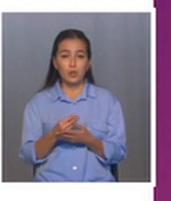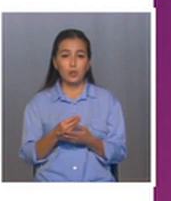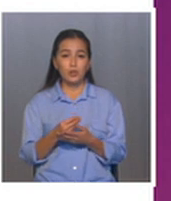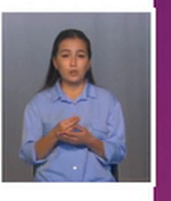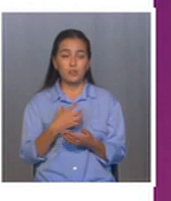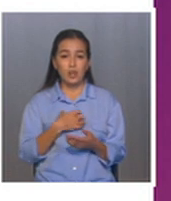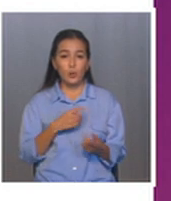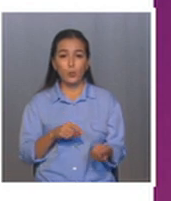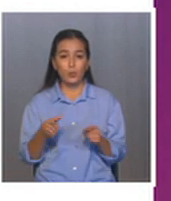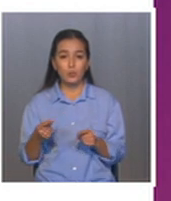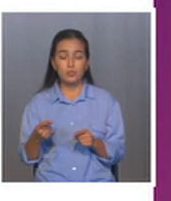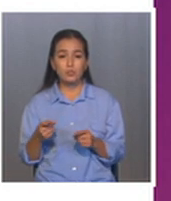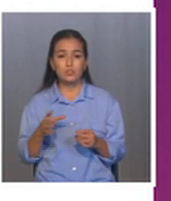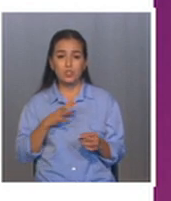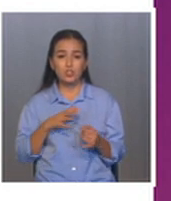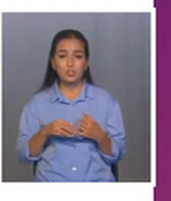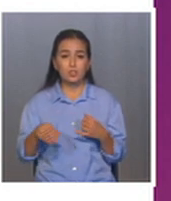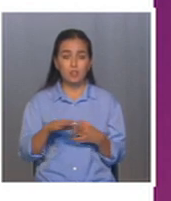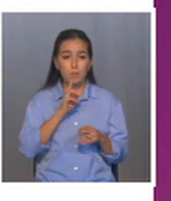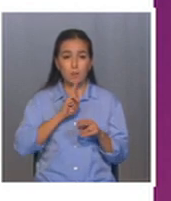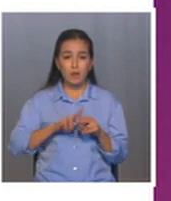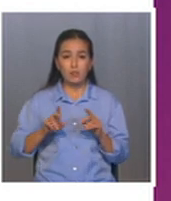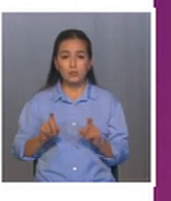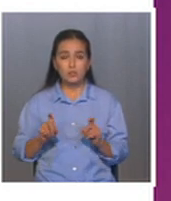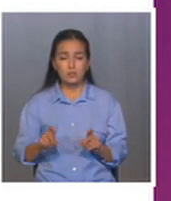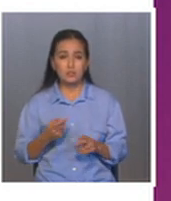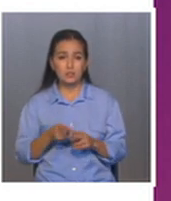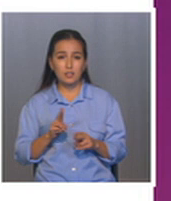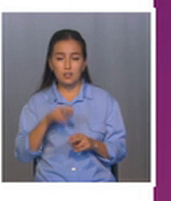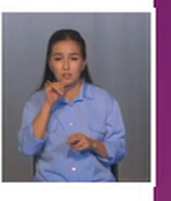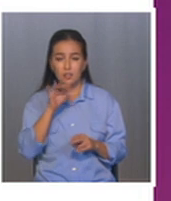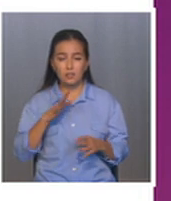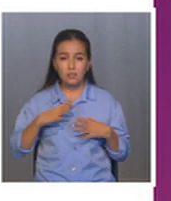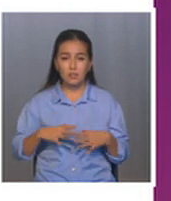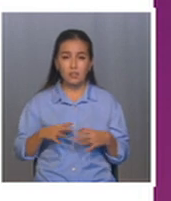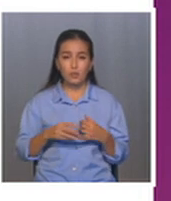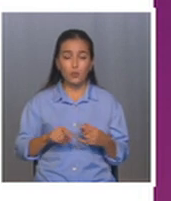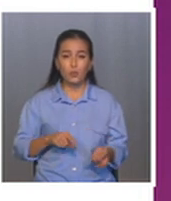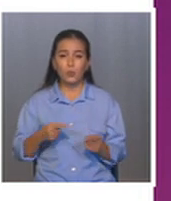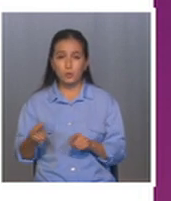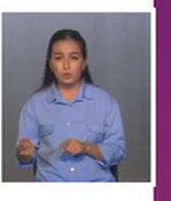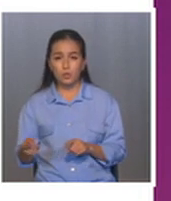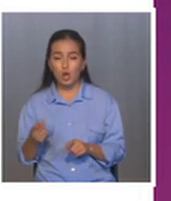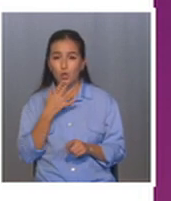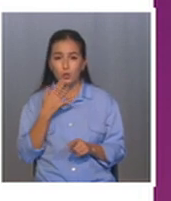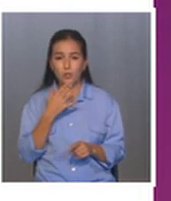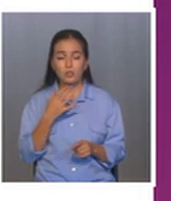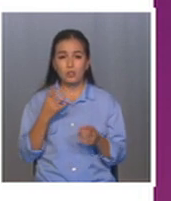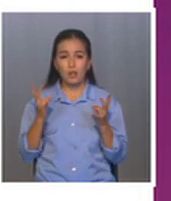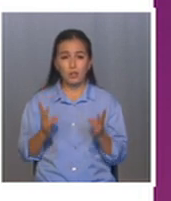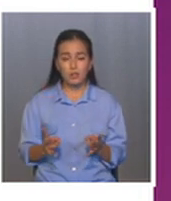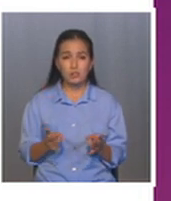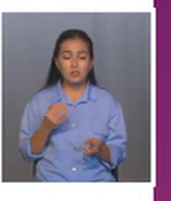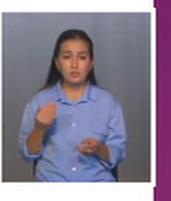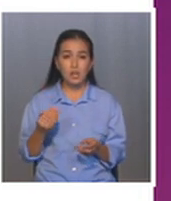Шұрайлы жерден айырылып, отарлауға шыдай алмаған халықтың жерін тастап, үдере көшуі ұлт трагедиясы.